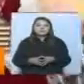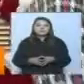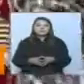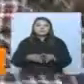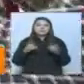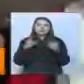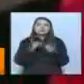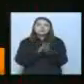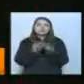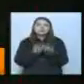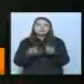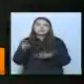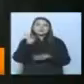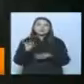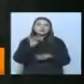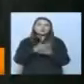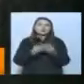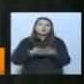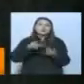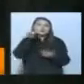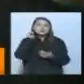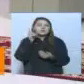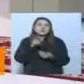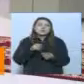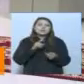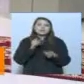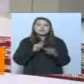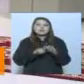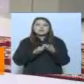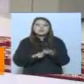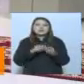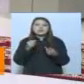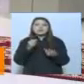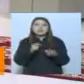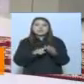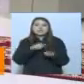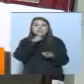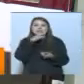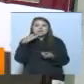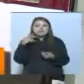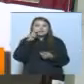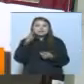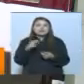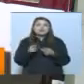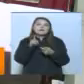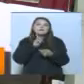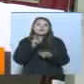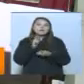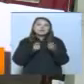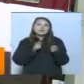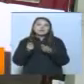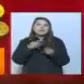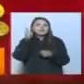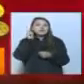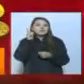Книга-каталог охватывает историю денежных знаков, имевших хождение на территории Мангистау со времен царской России, временного правительства, с образования